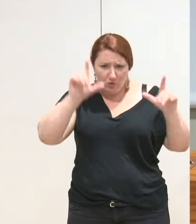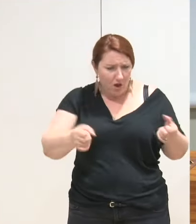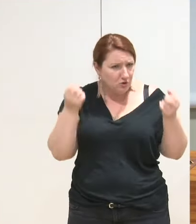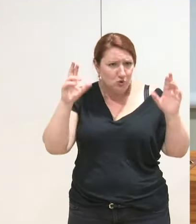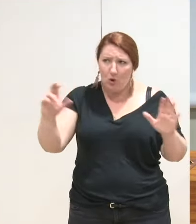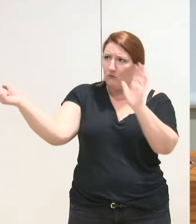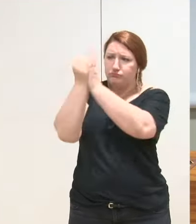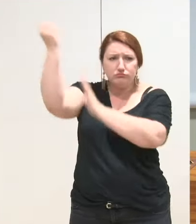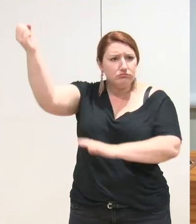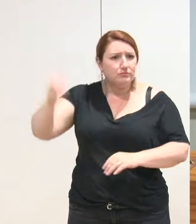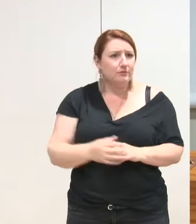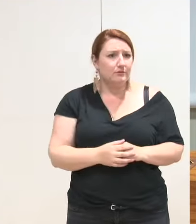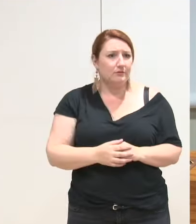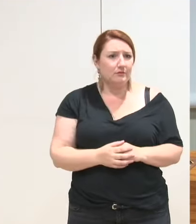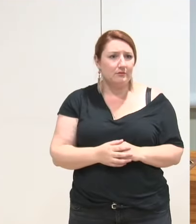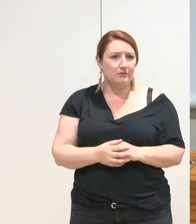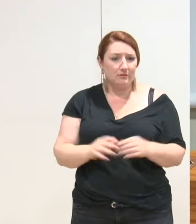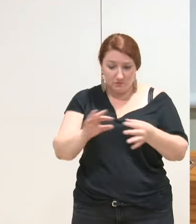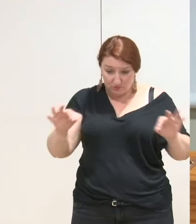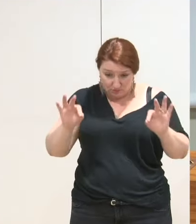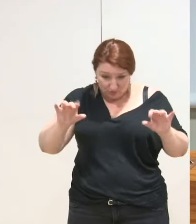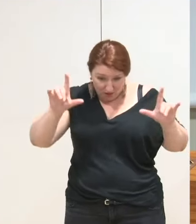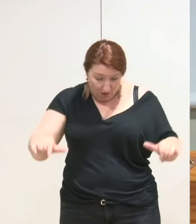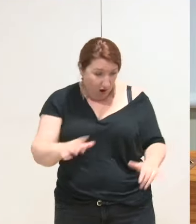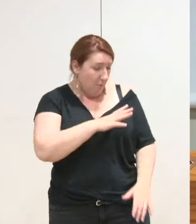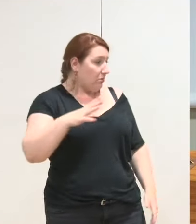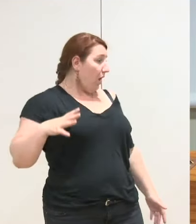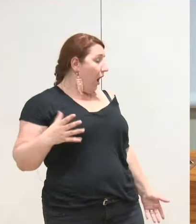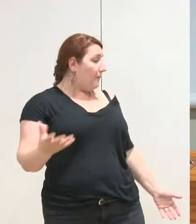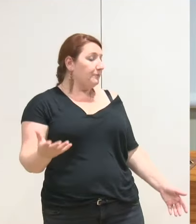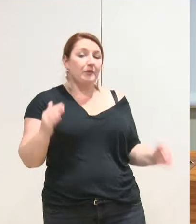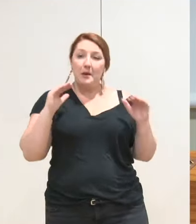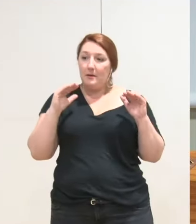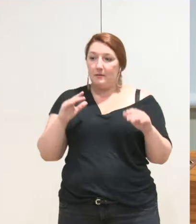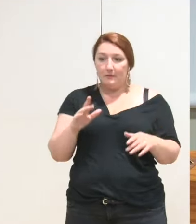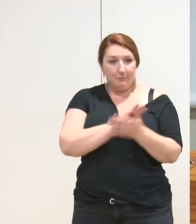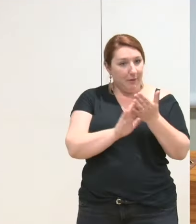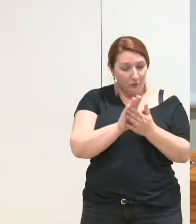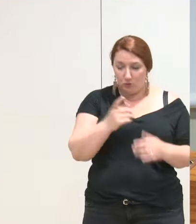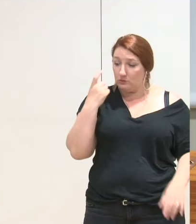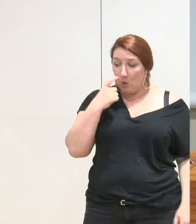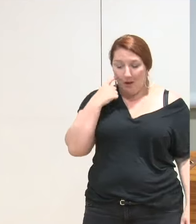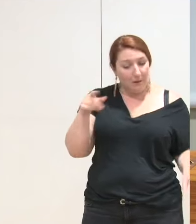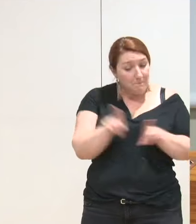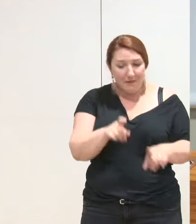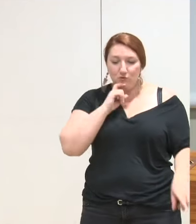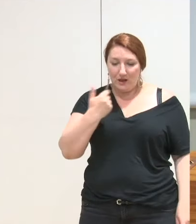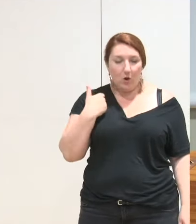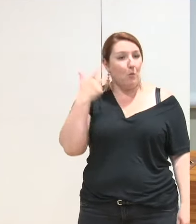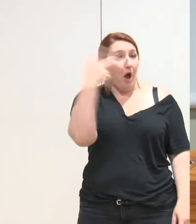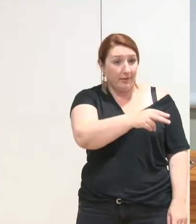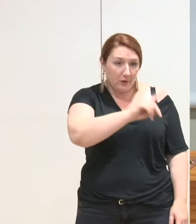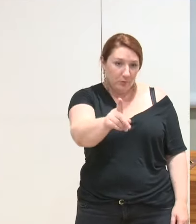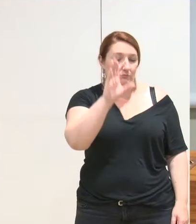assurées sur les four même même remarque à l'instant je ne vous ai pas interrompu je vous demande je vous